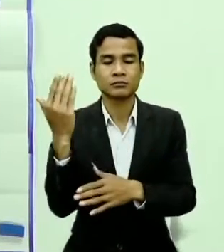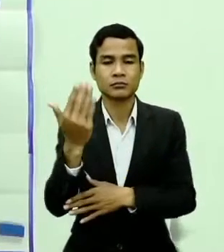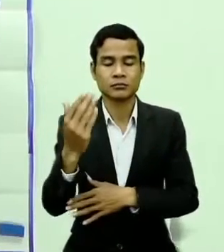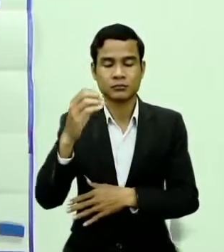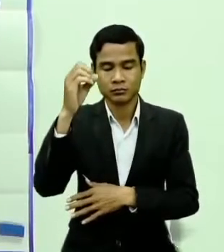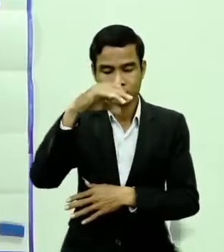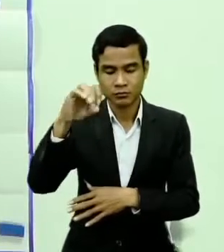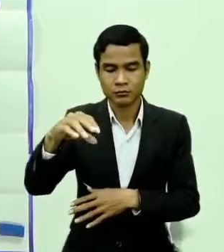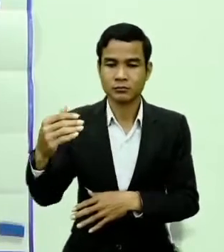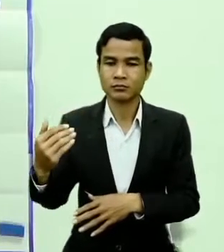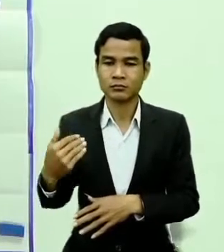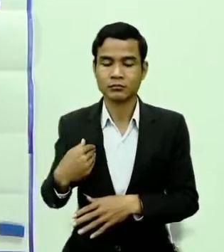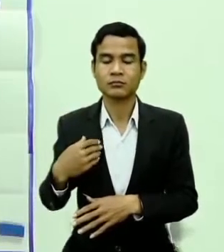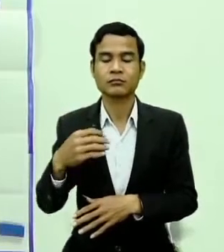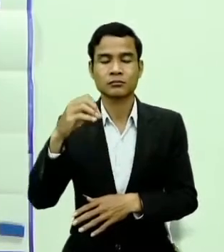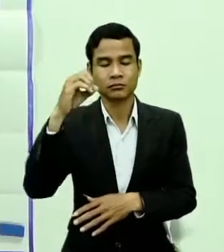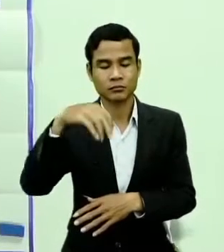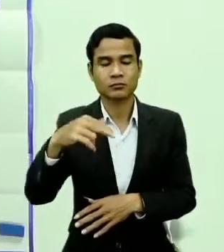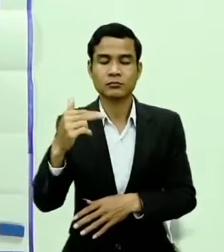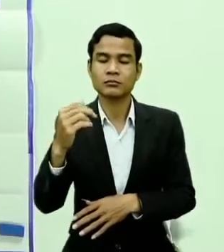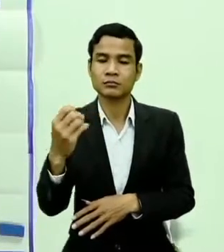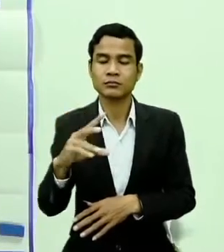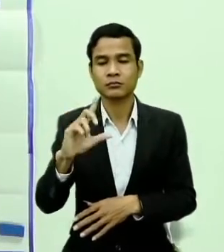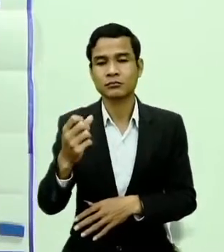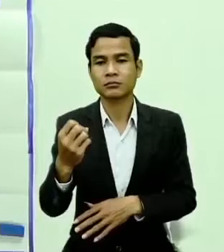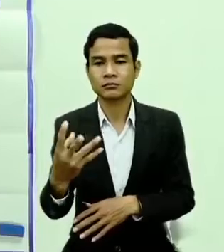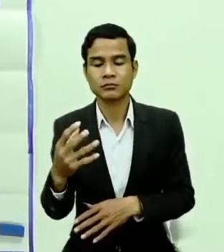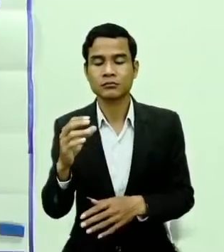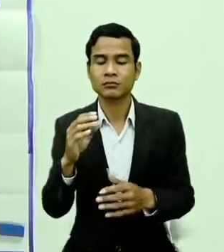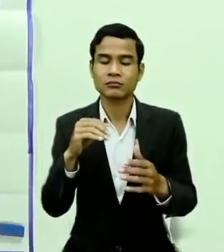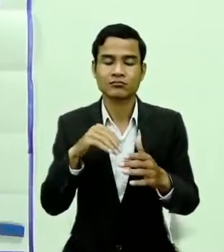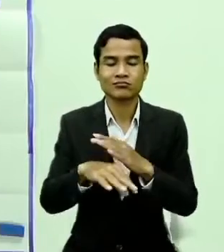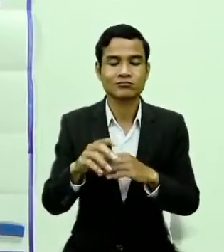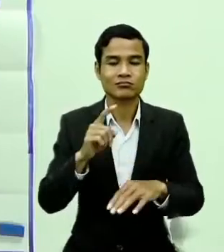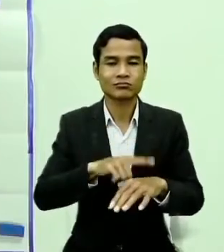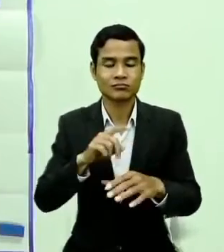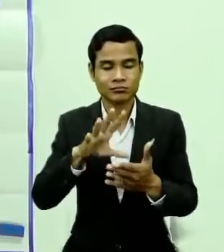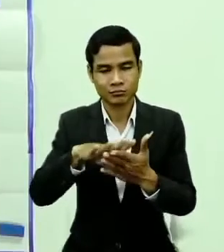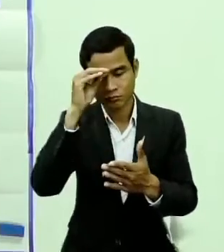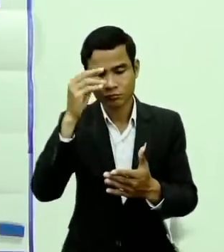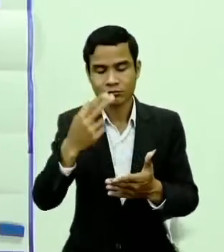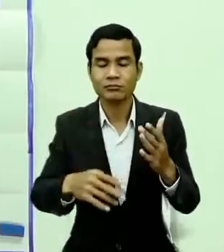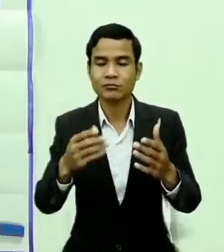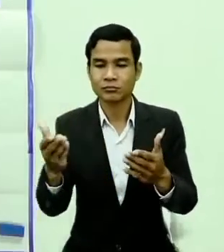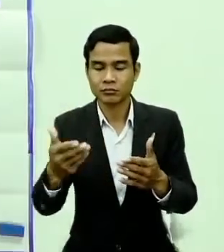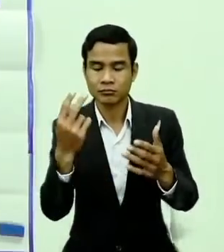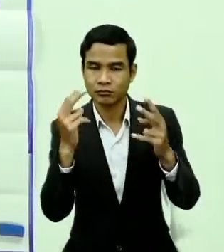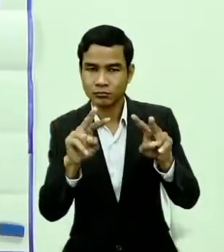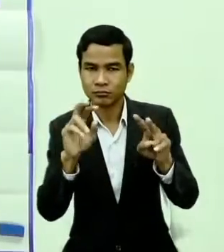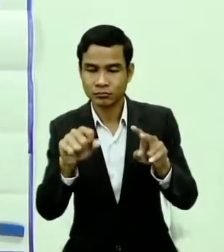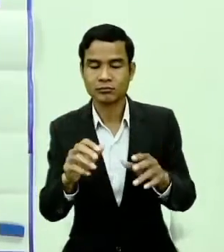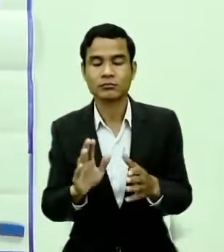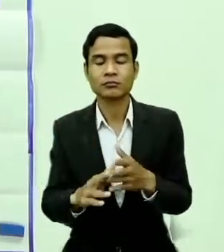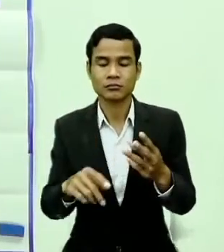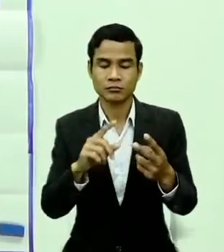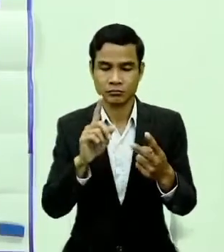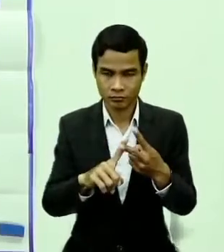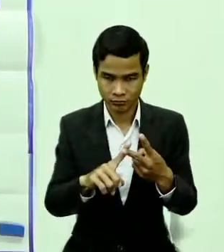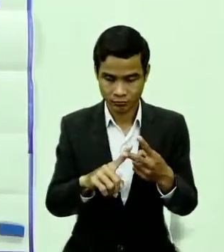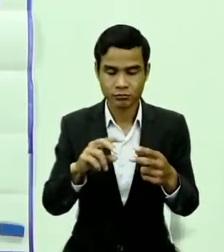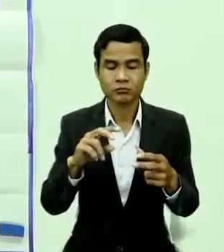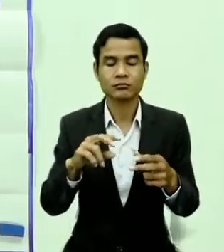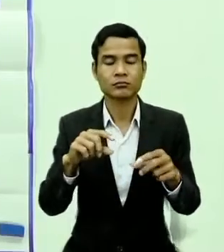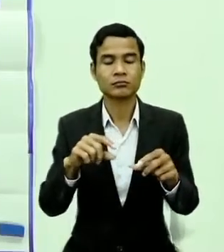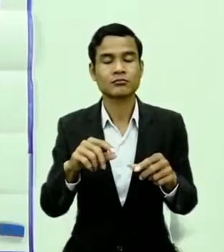tháng ấy miên màu ngày na màu na hiện ấy con cho riêng ta tam nụ bàn chà cạn này tì pí